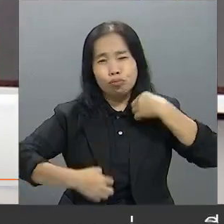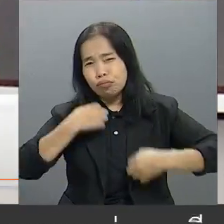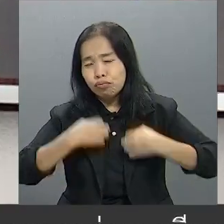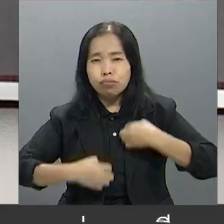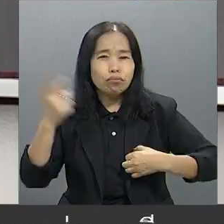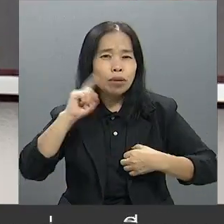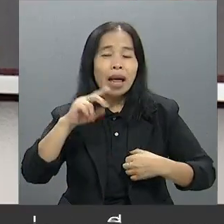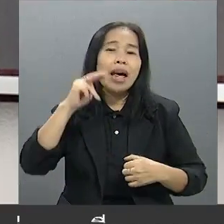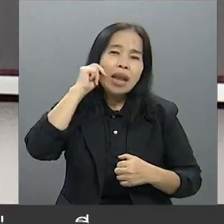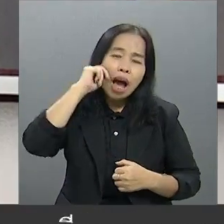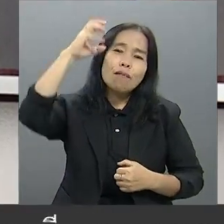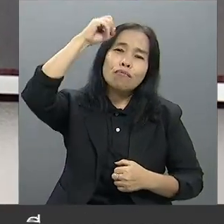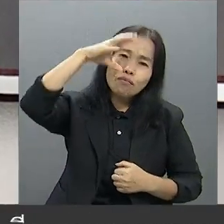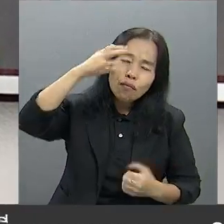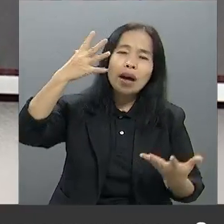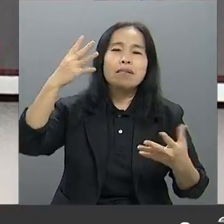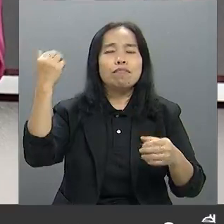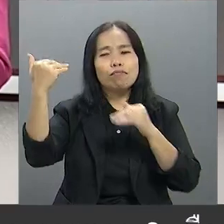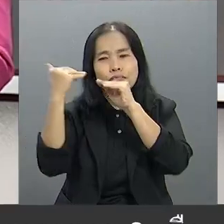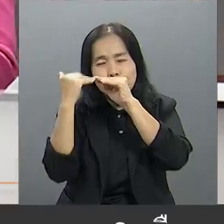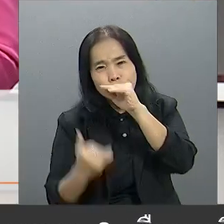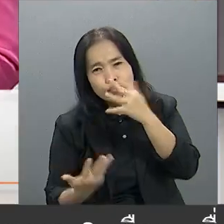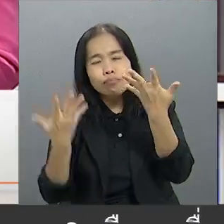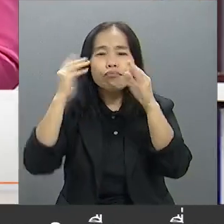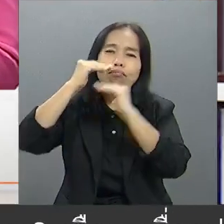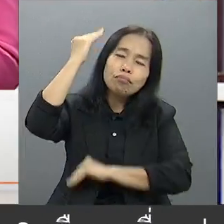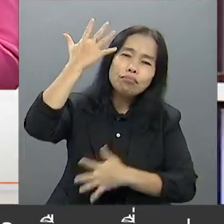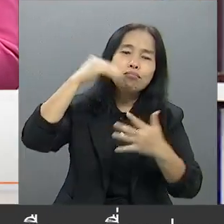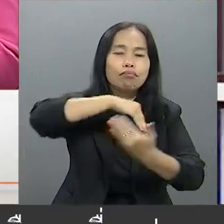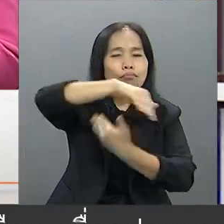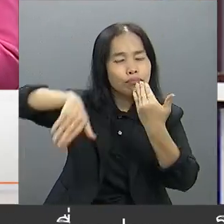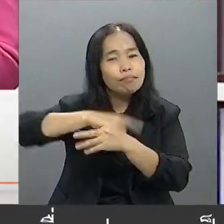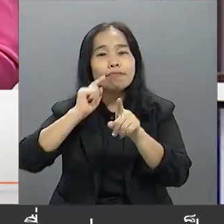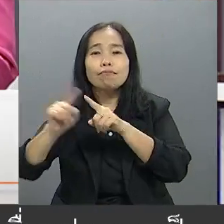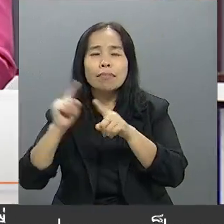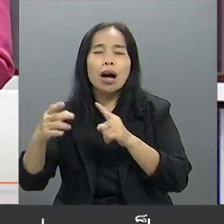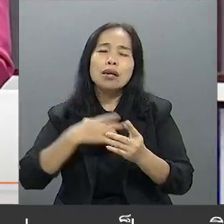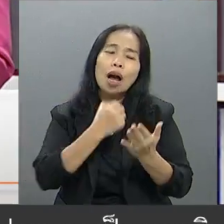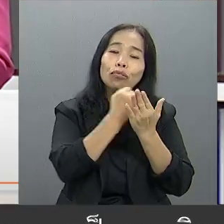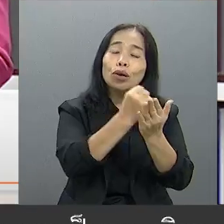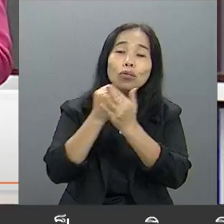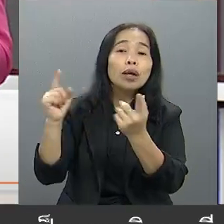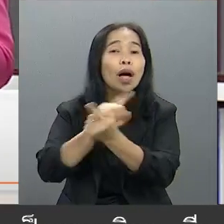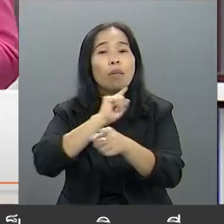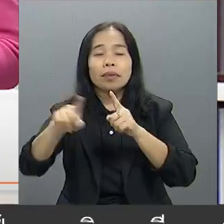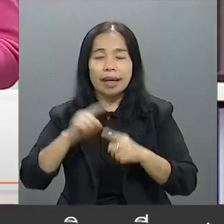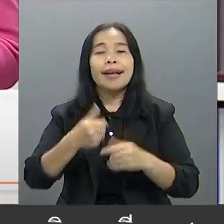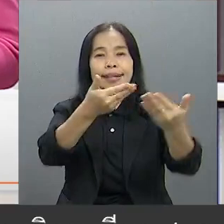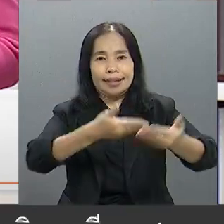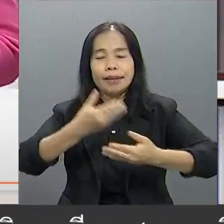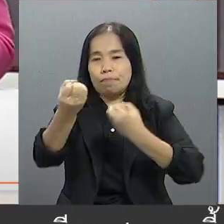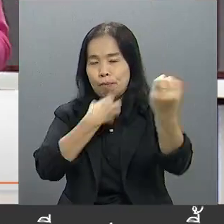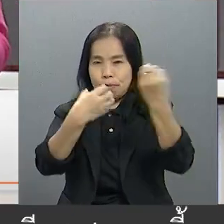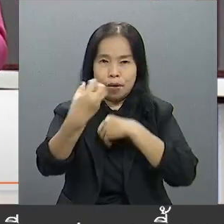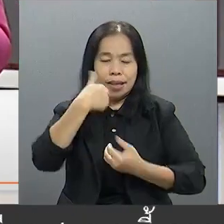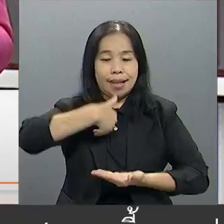ารณูปโภคไม่ได้รับความเป็นธรรมสิ่งแวดล้อมไม่พึงประสงค์อยากจะช่วยเหลือสังคมนะคะเรียนเชิญเลยค่ะเราเป็นสื่อกลางนะคะหมายเล